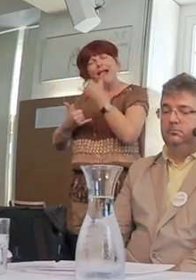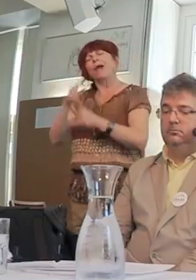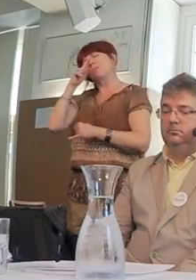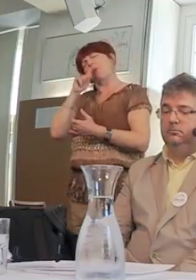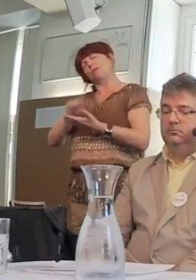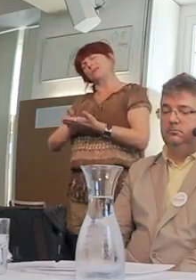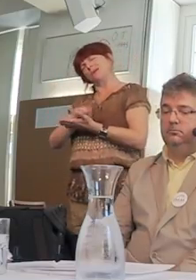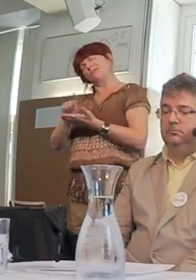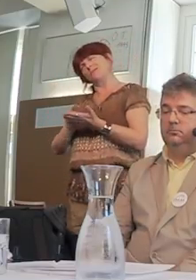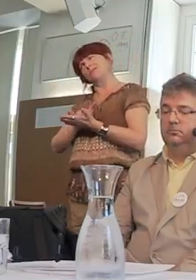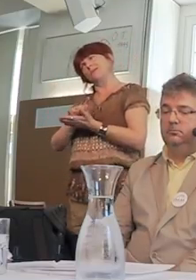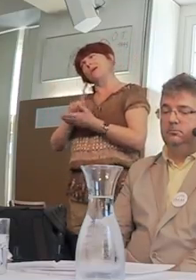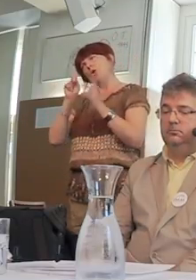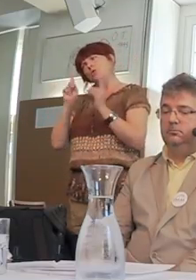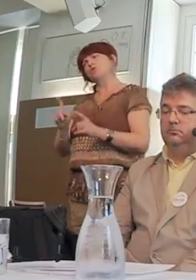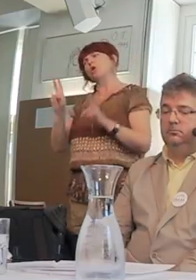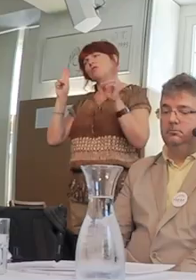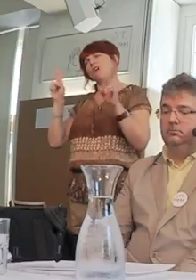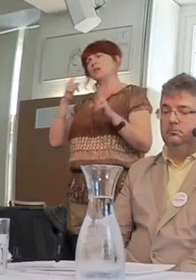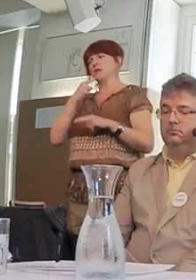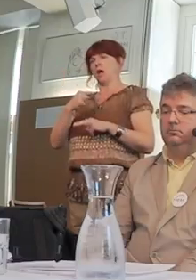so ganz intensiv einmal sagt,